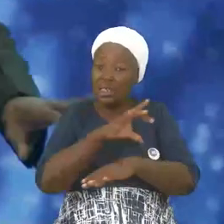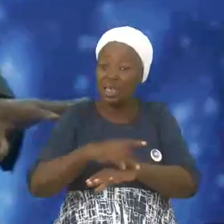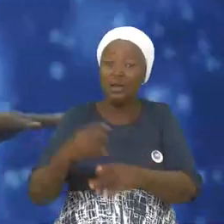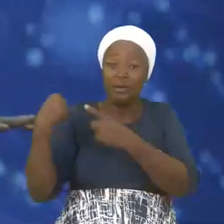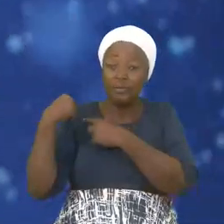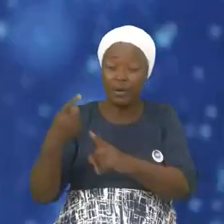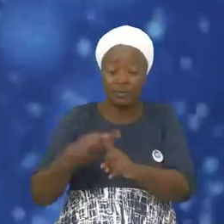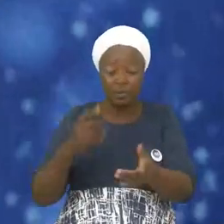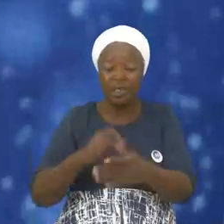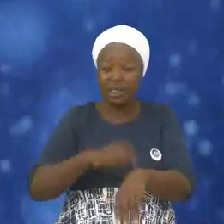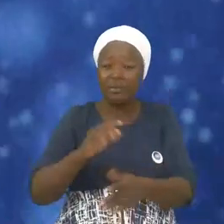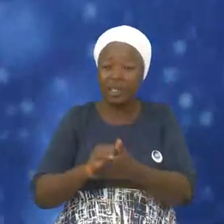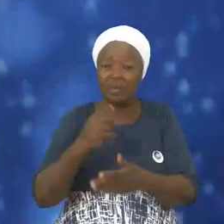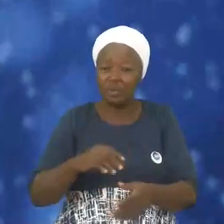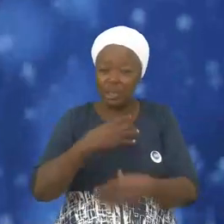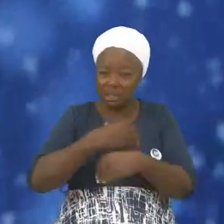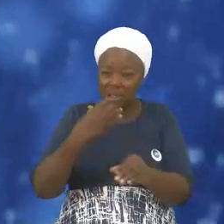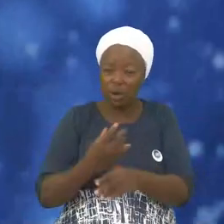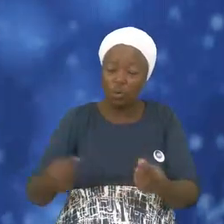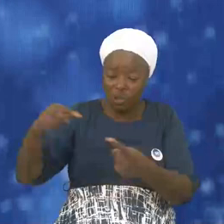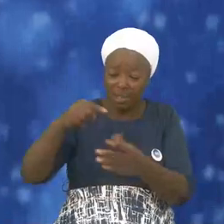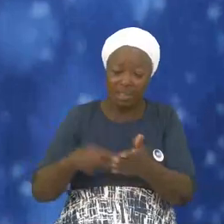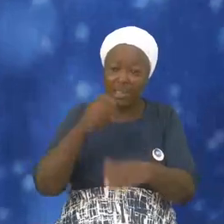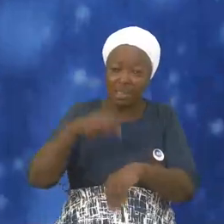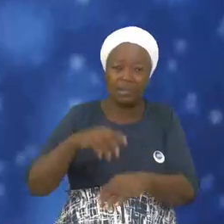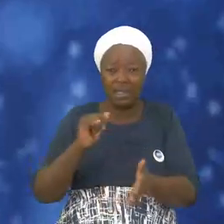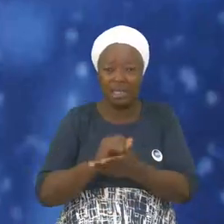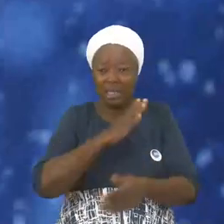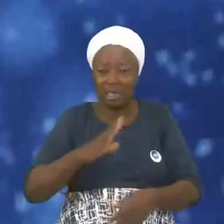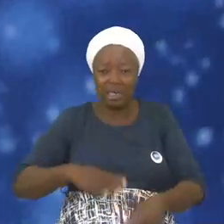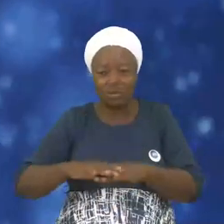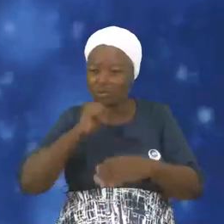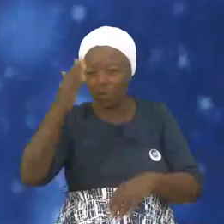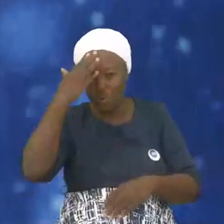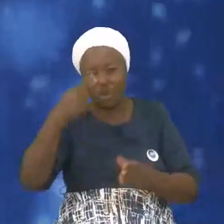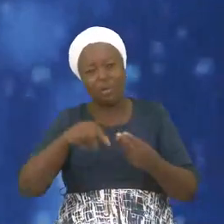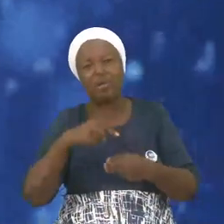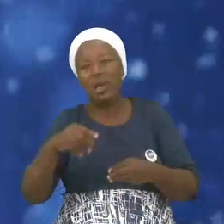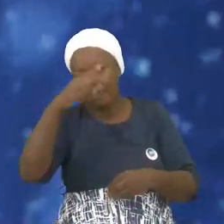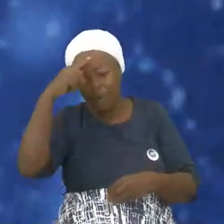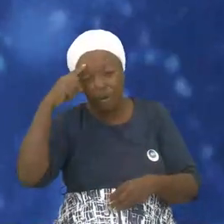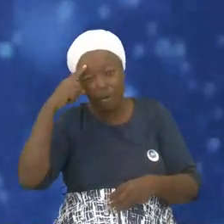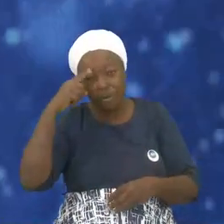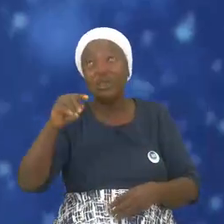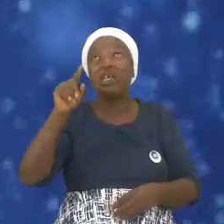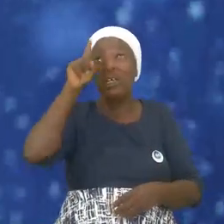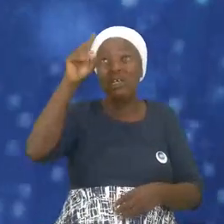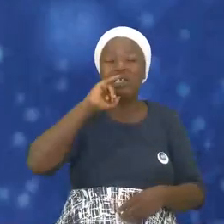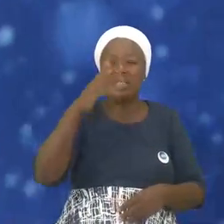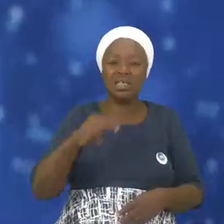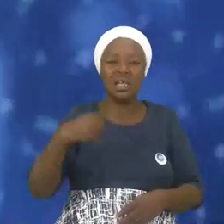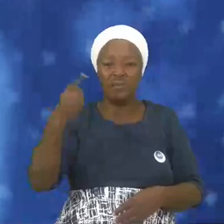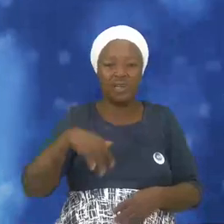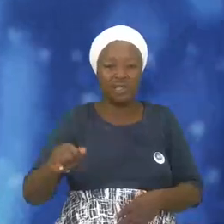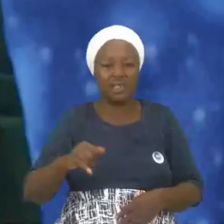qui ait vécu sur cette terre depuis le commencement du monde jusqu'à notre période. Christ, le